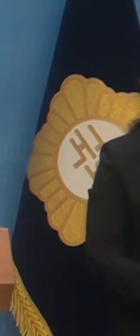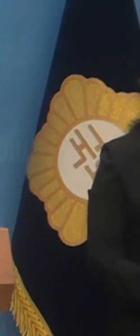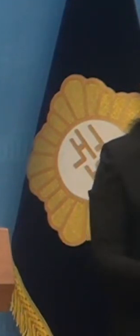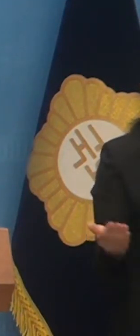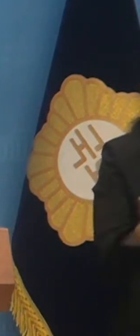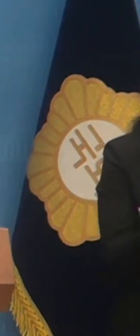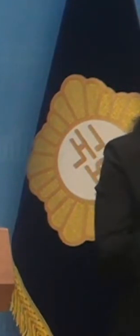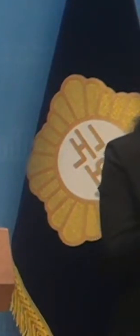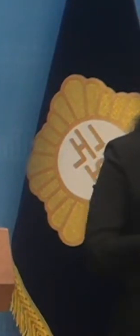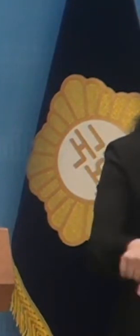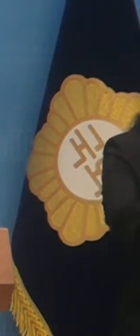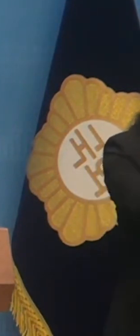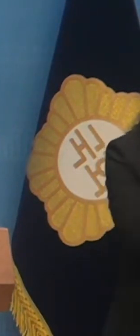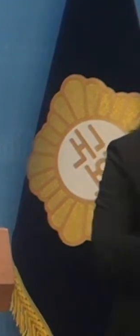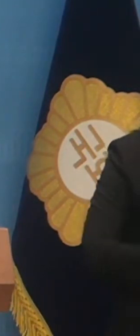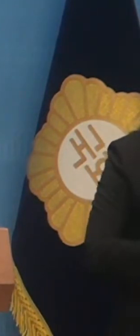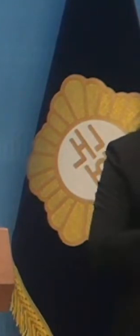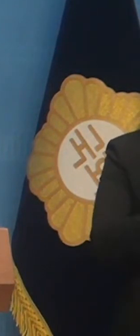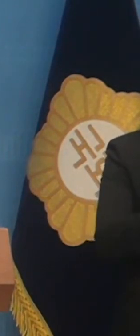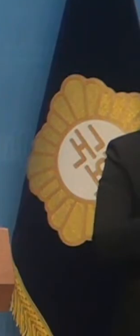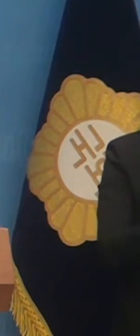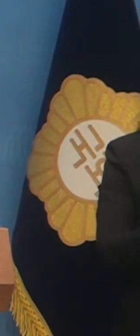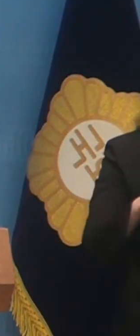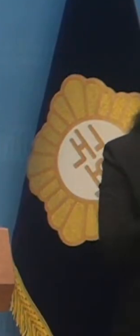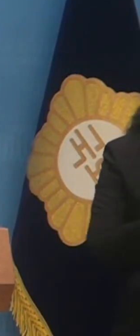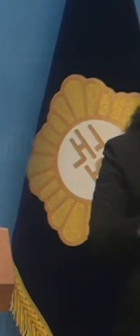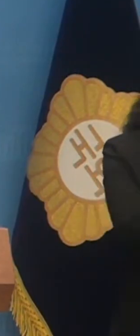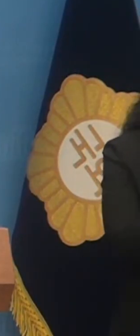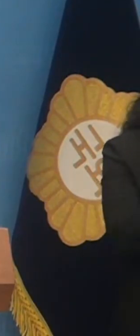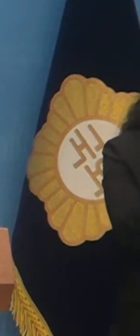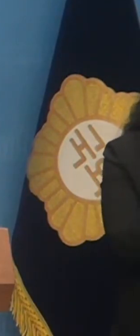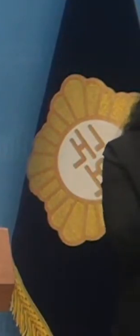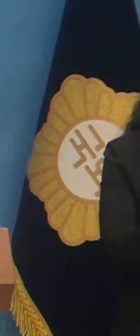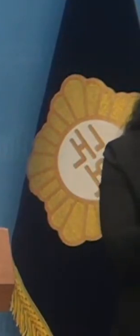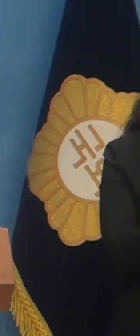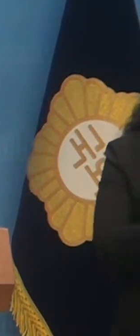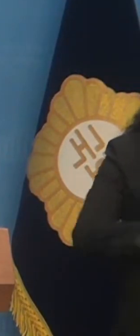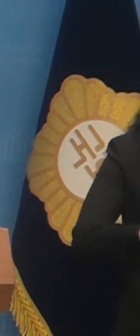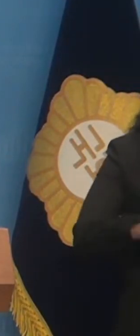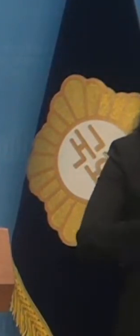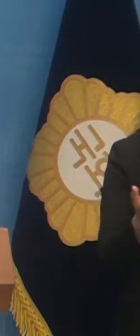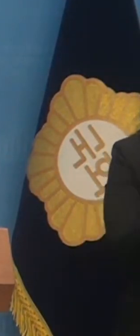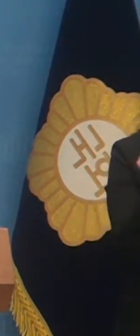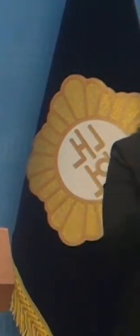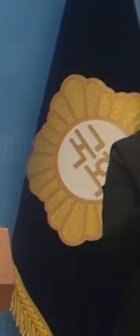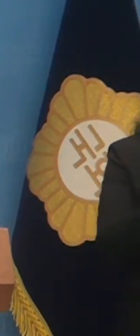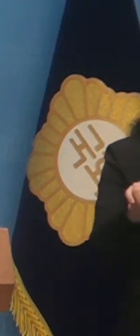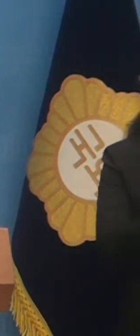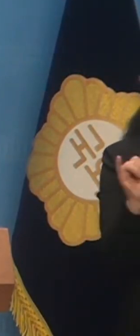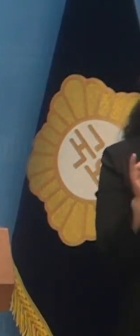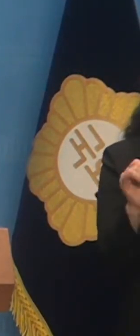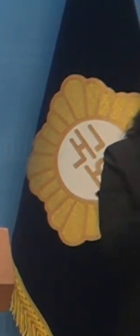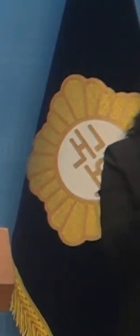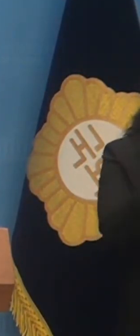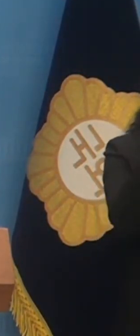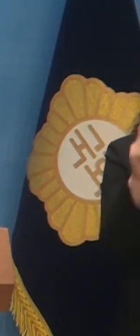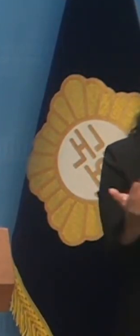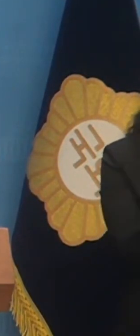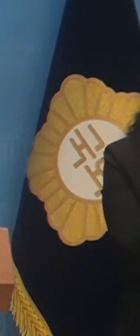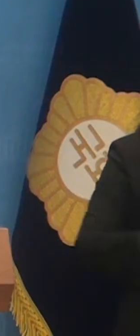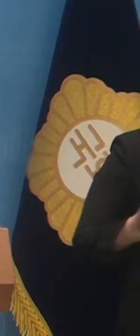현장의 대중운동과 입법활동을 유기적으로 연결함으로써 노동자 서민의 삶을